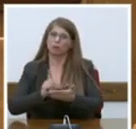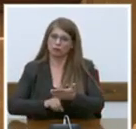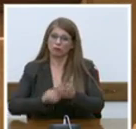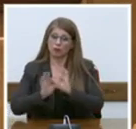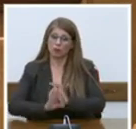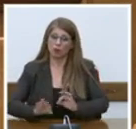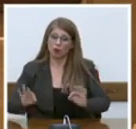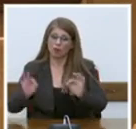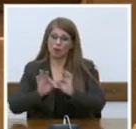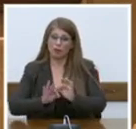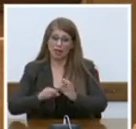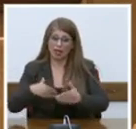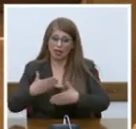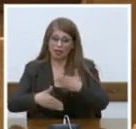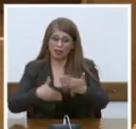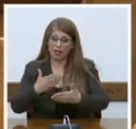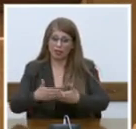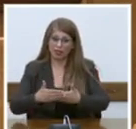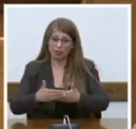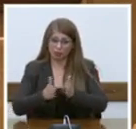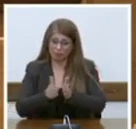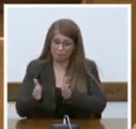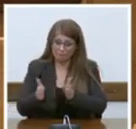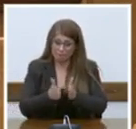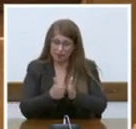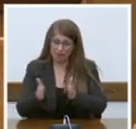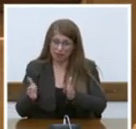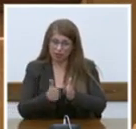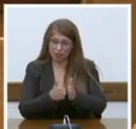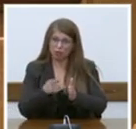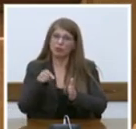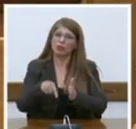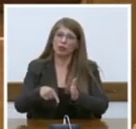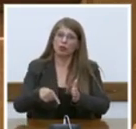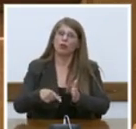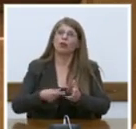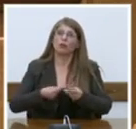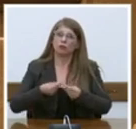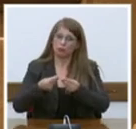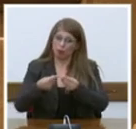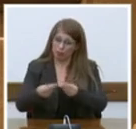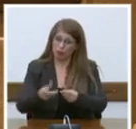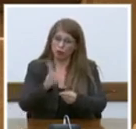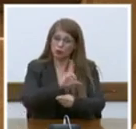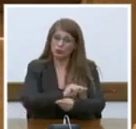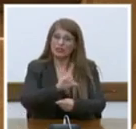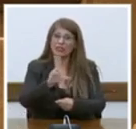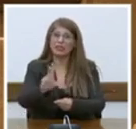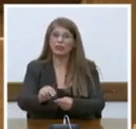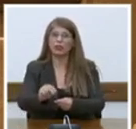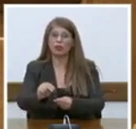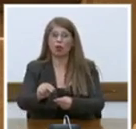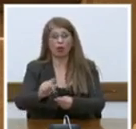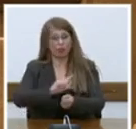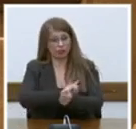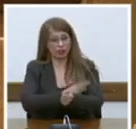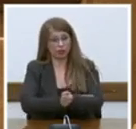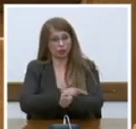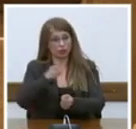ένα διαδικαστικό στάδιο κατά το οποίο θα παρέχεται ομοίως η δυνατότητα στον οφειλέτη